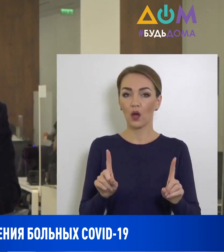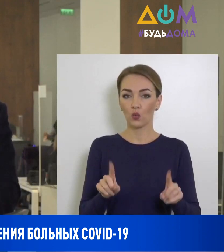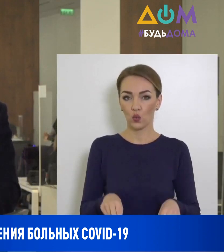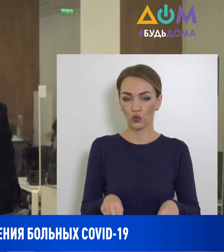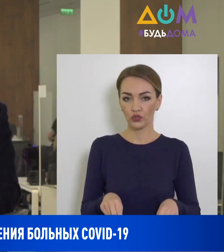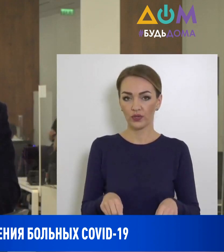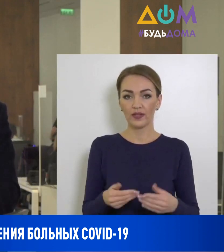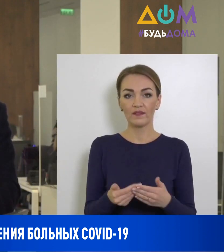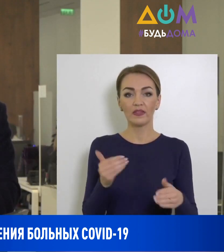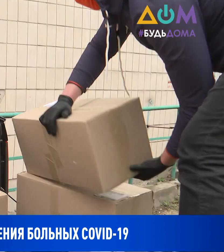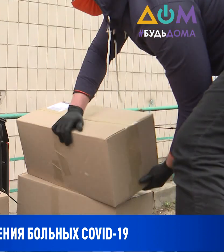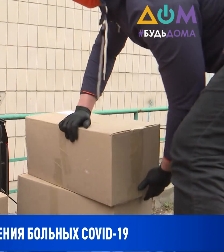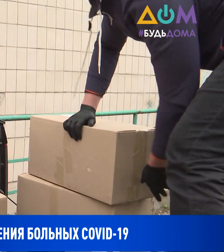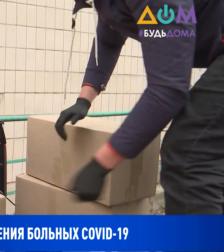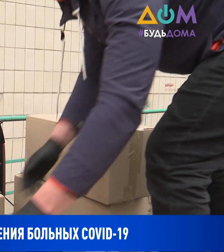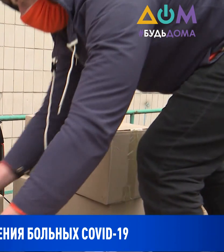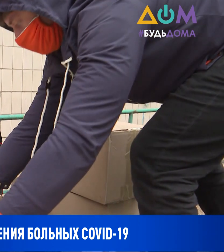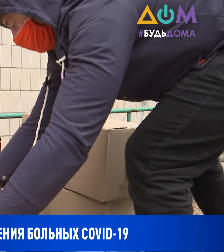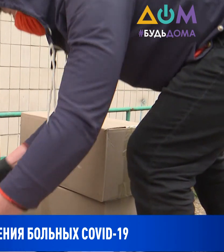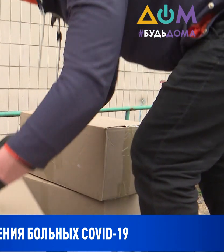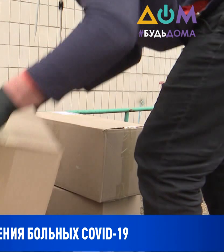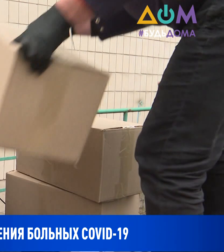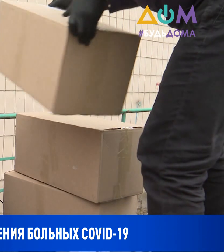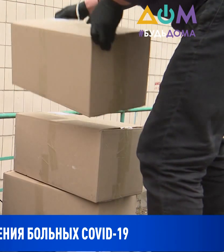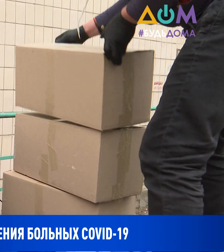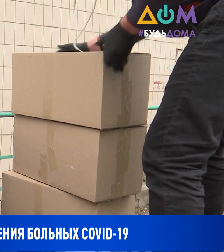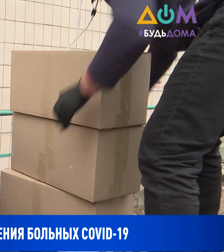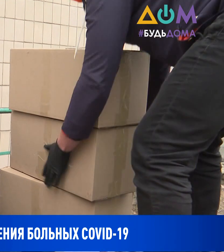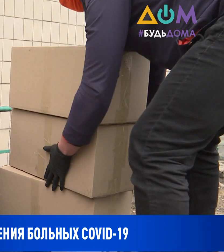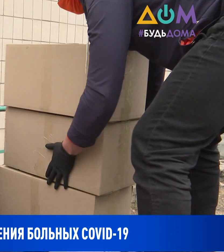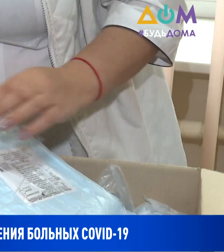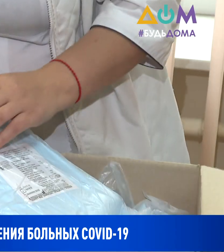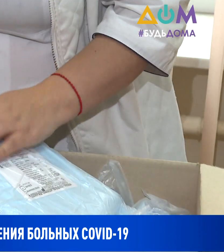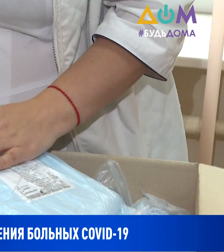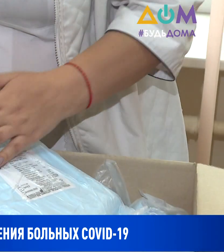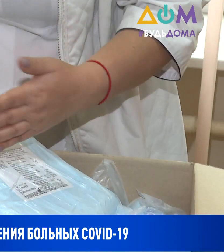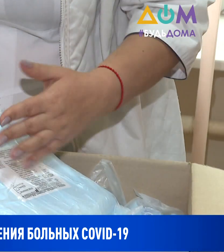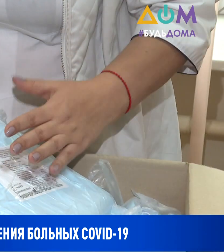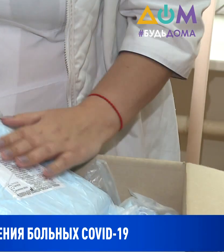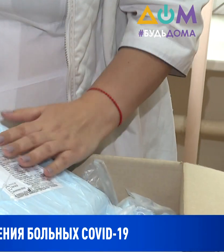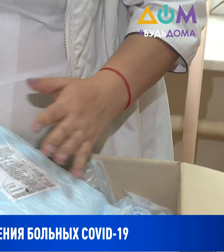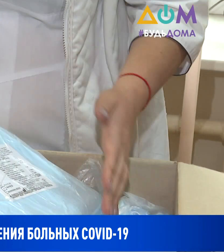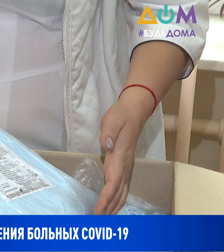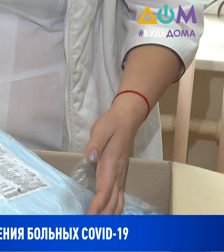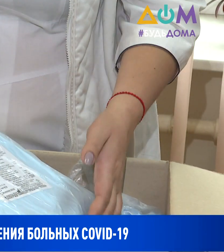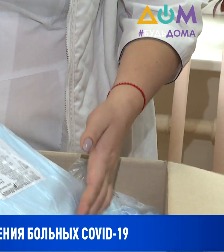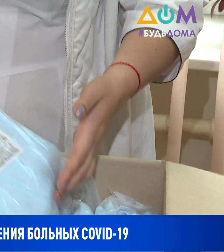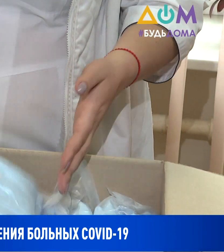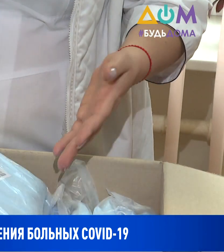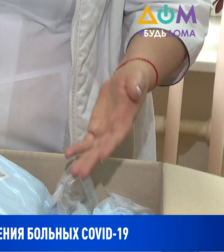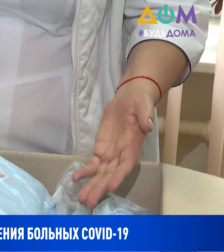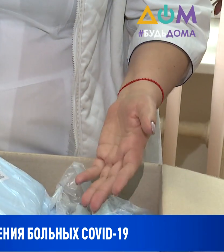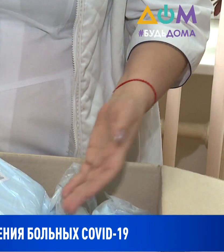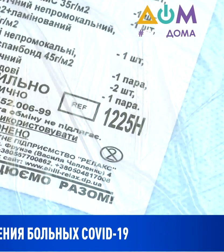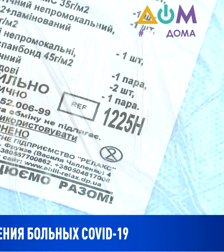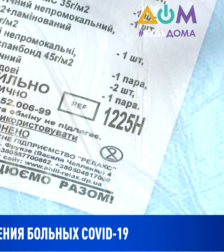Виталий Кличко. По его словам, речь идет о 17 наименованиях. Это и антибиотики, и противовирусные препараты. Их уже доставляют